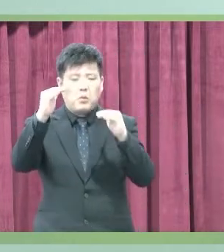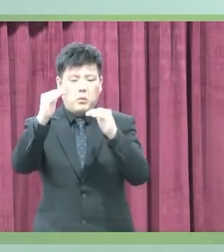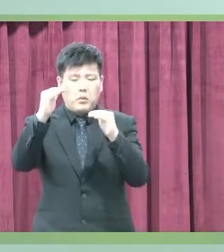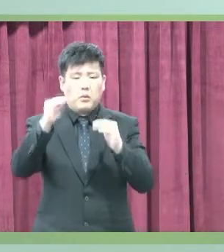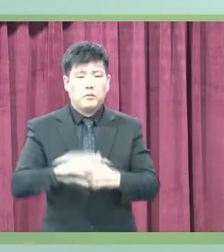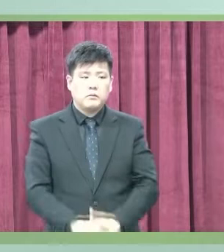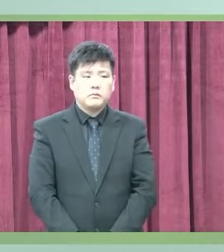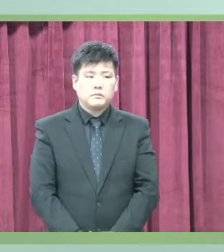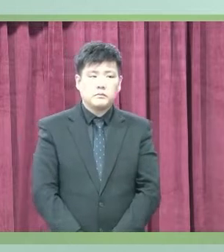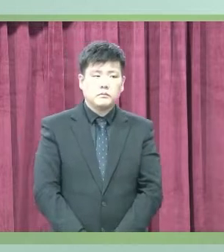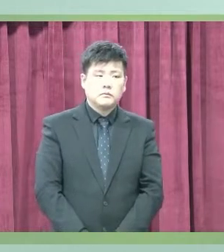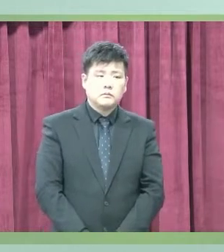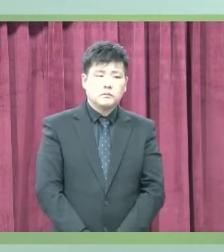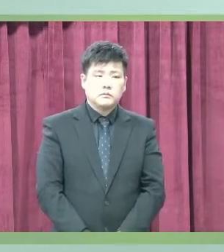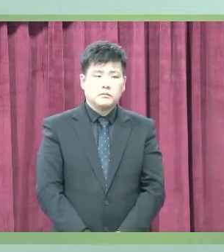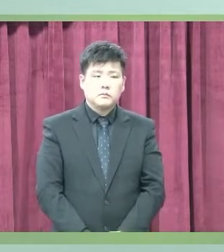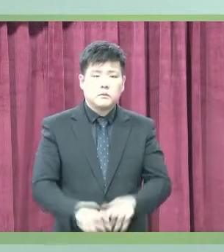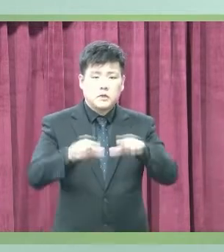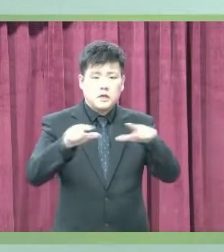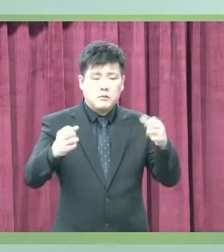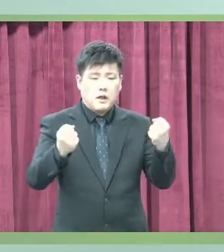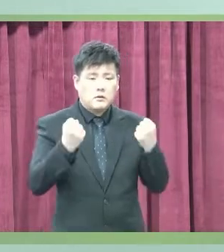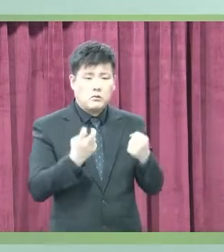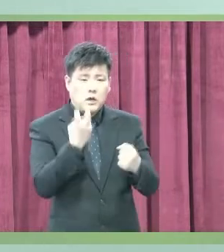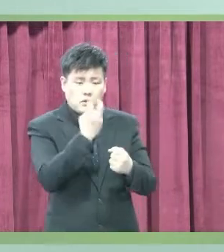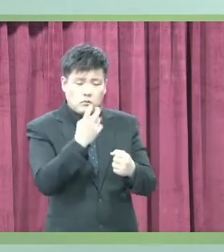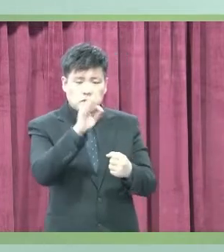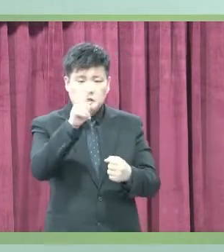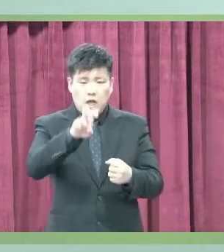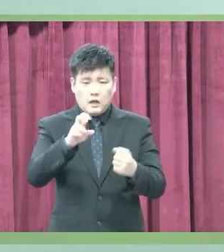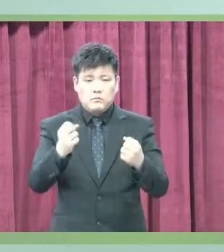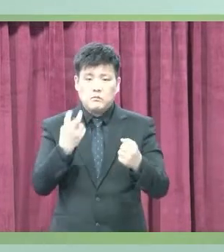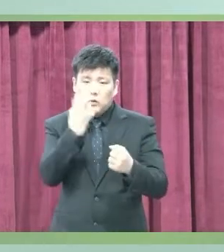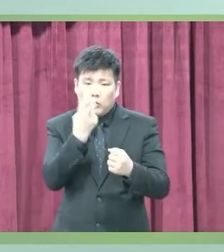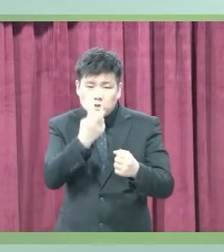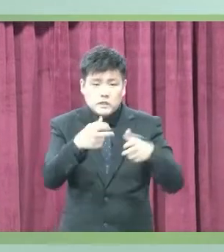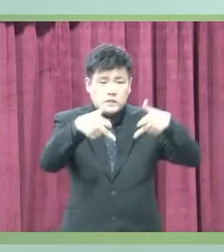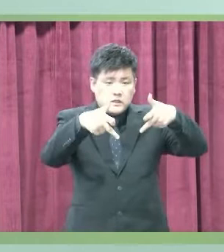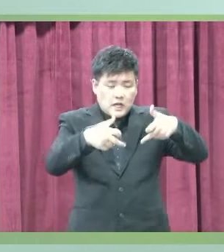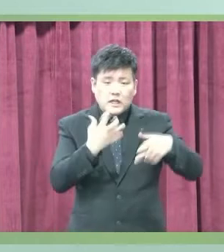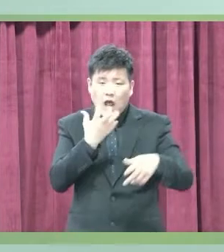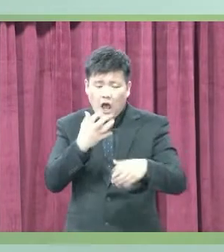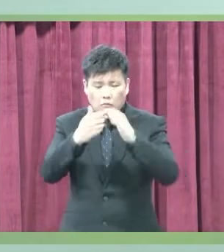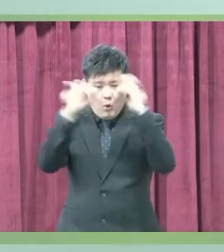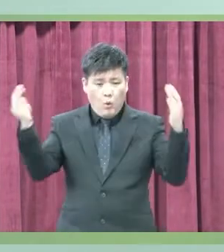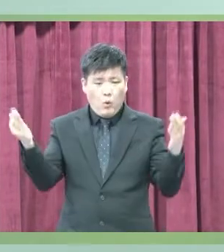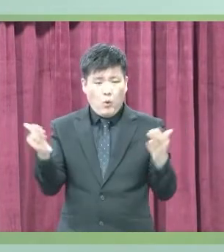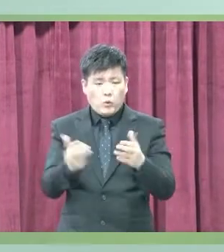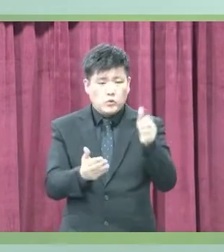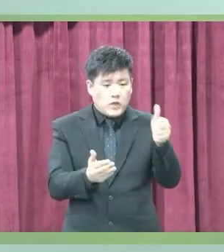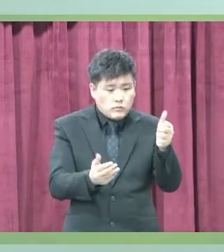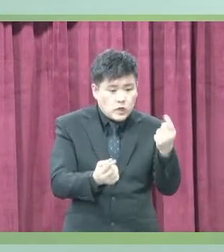있습니다. 성별에서도 그 일반 건강검진과 암검진과 마찬가지로 장애인, 비장애인 모두